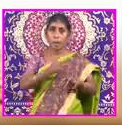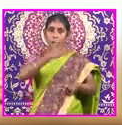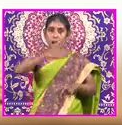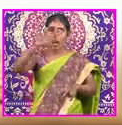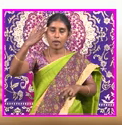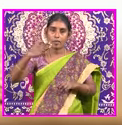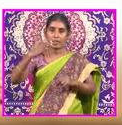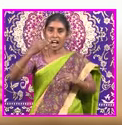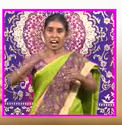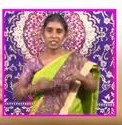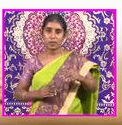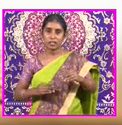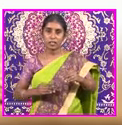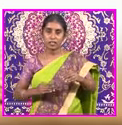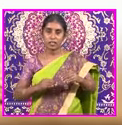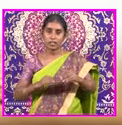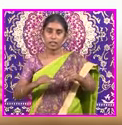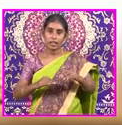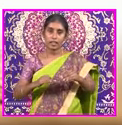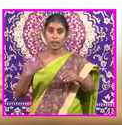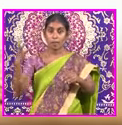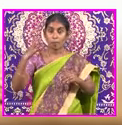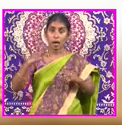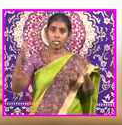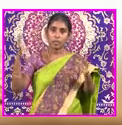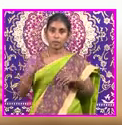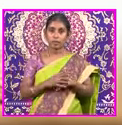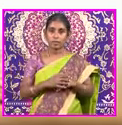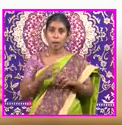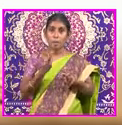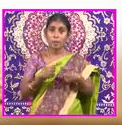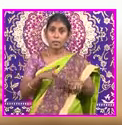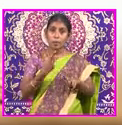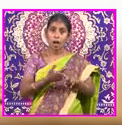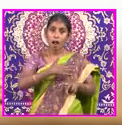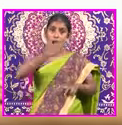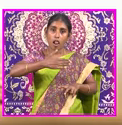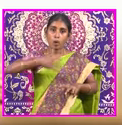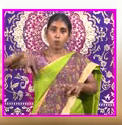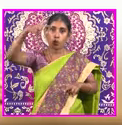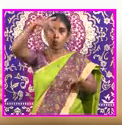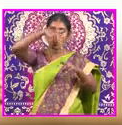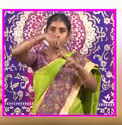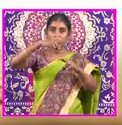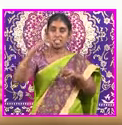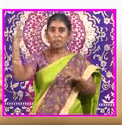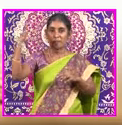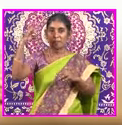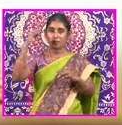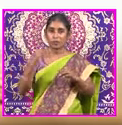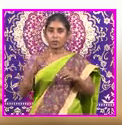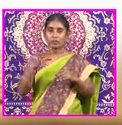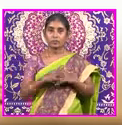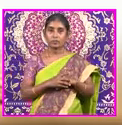நல்லாவே. மலைப்பகுதியில் டிராவல் பண்ணும்போது நிறைய பேர் வாமிட் எடுப்பாங்க, அந்த மாதிரியான சூழ்நிலைகள்லாம் இருக்கும். ஏன்னா மேலே போக போக